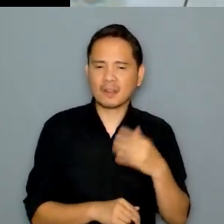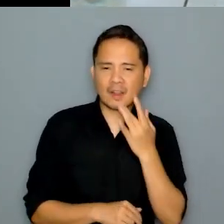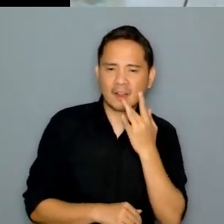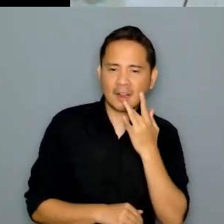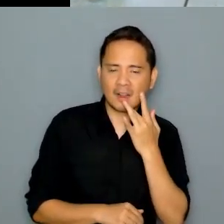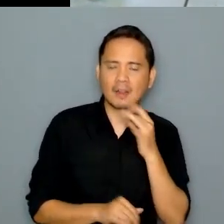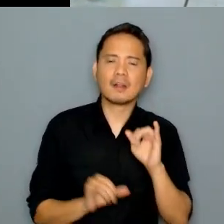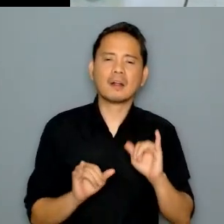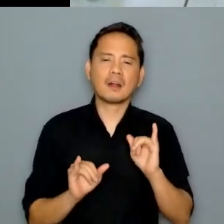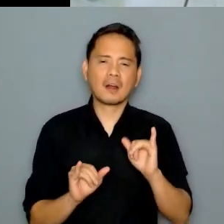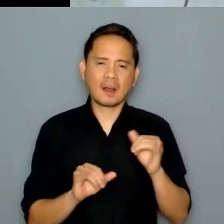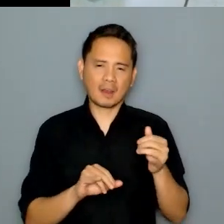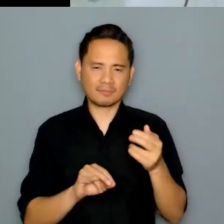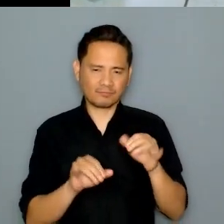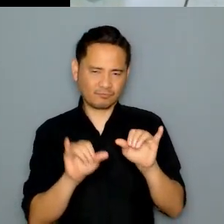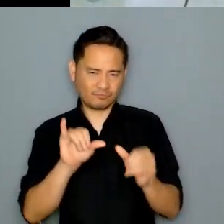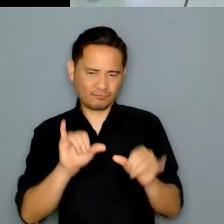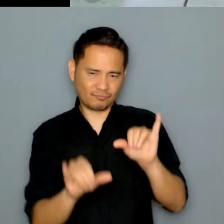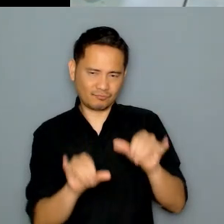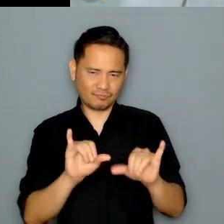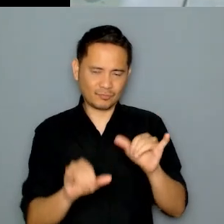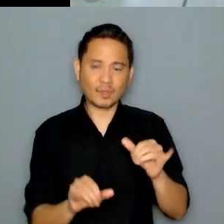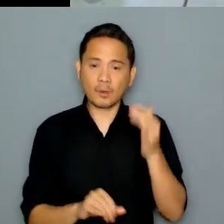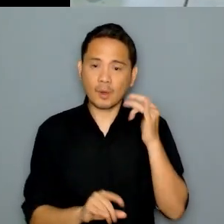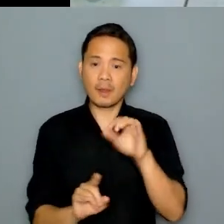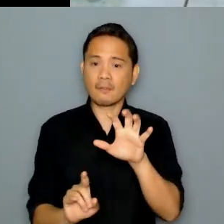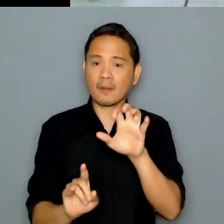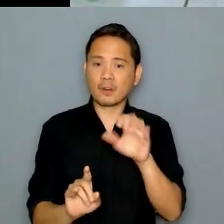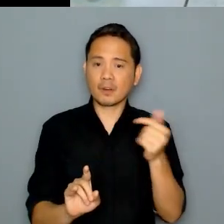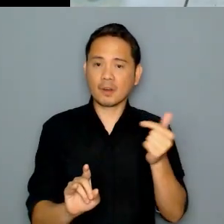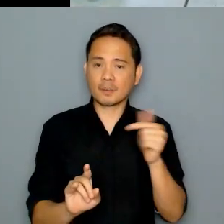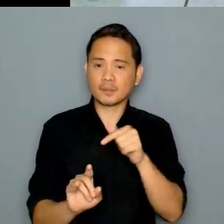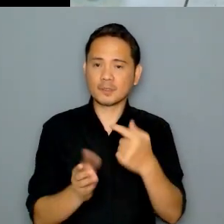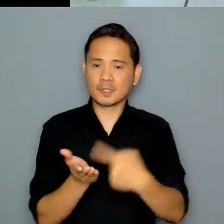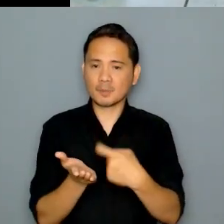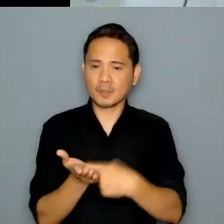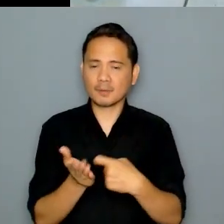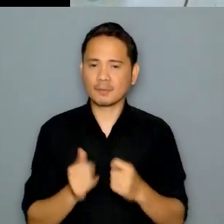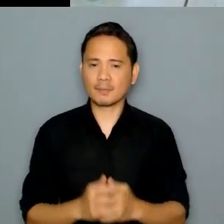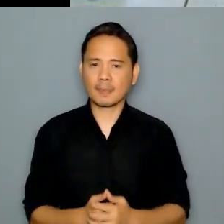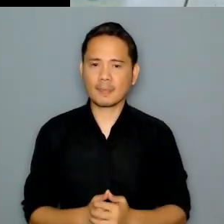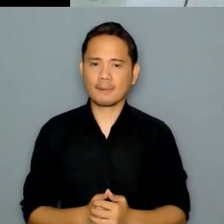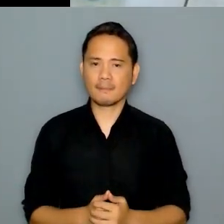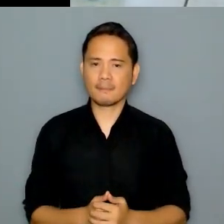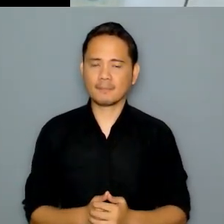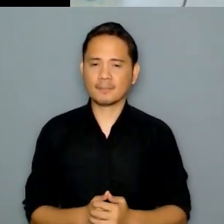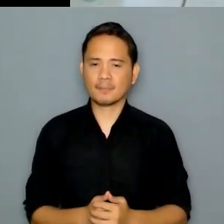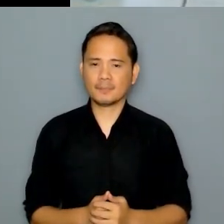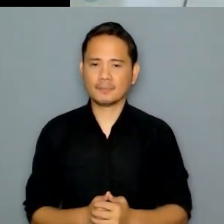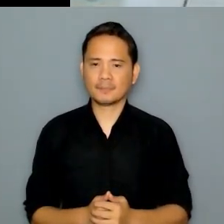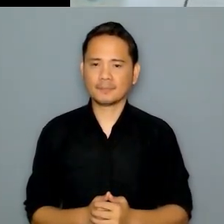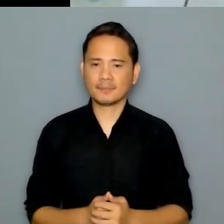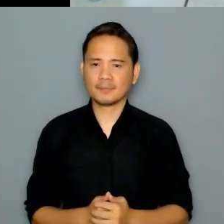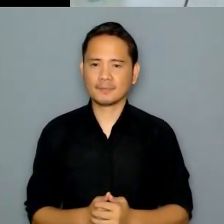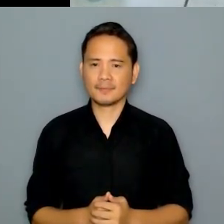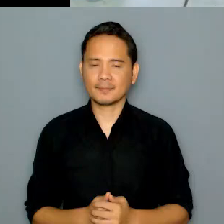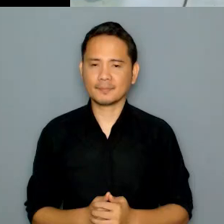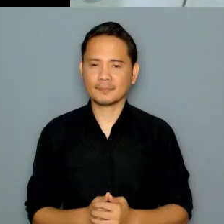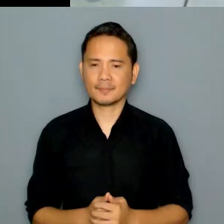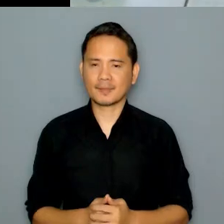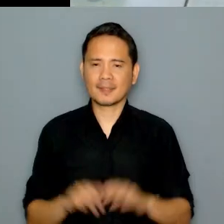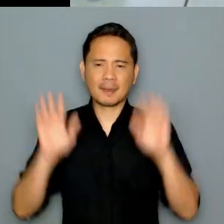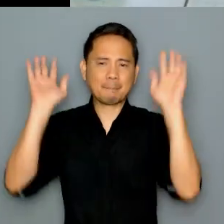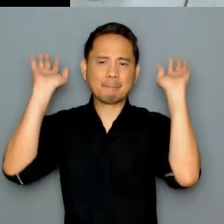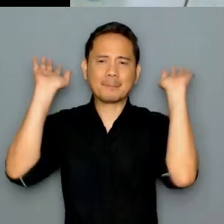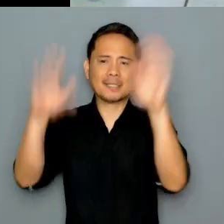grams po ang ating hipon. Yan. So, tinitikman ko dyan yung sabaw, yung slurry niya. O yung basta